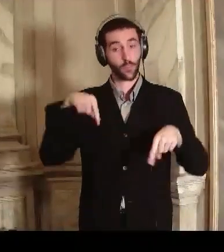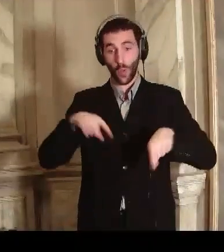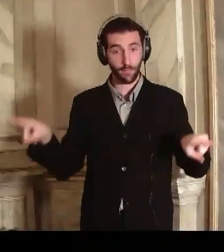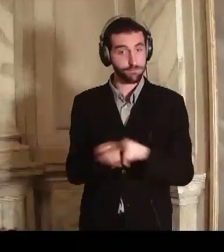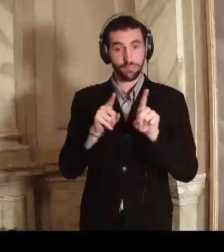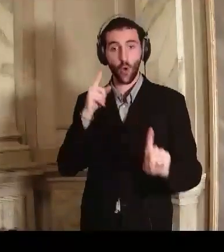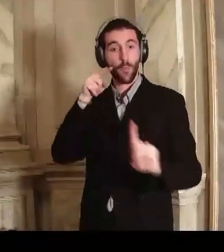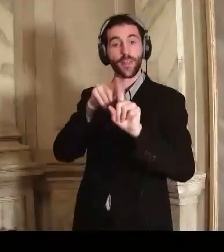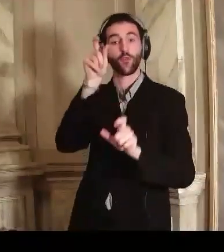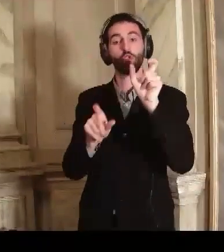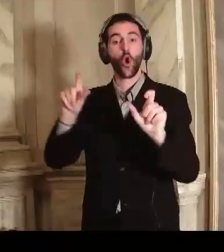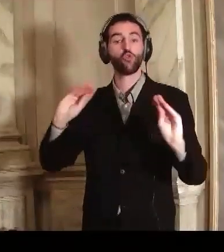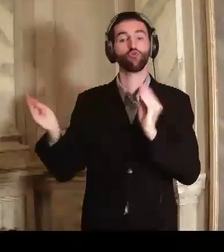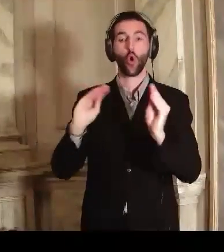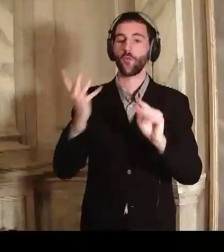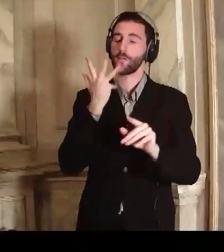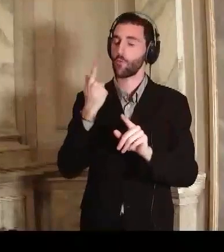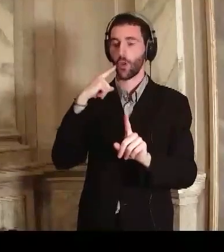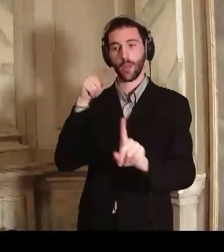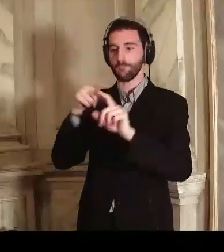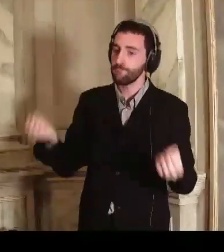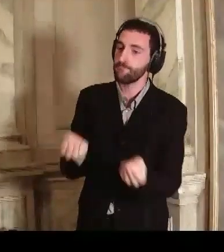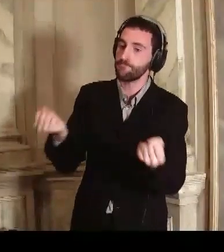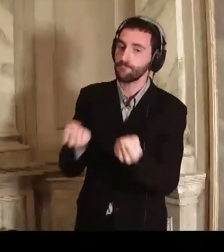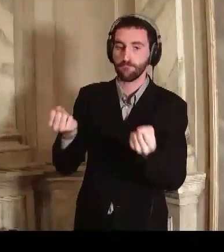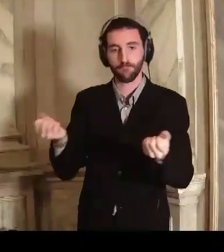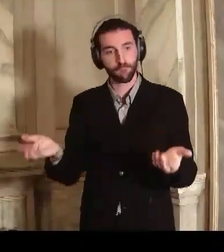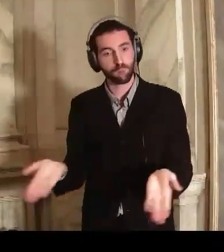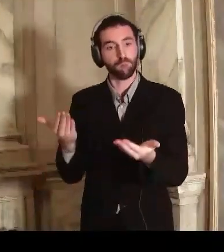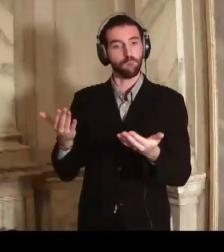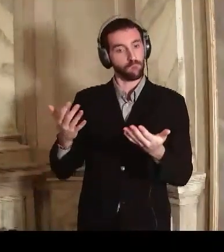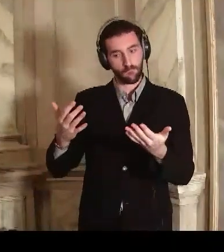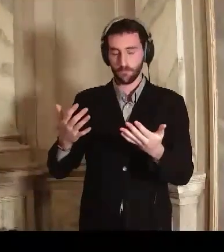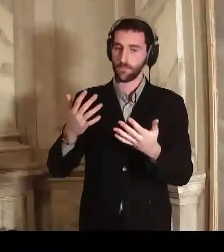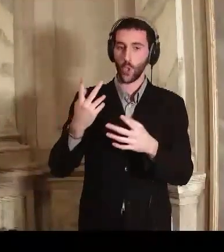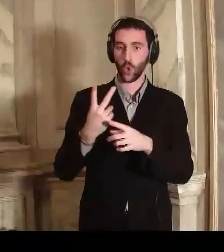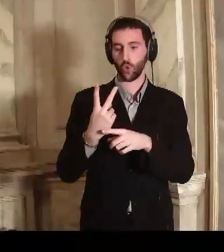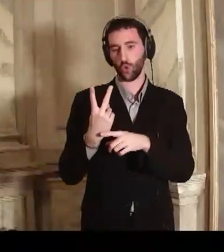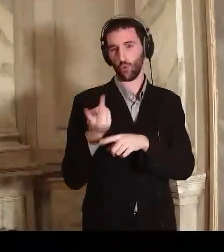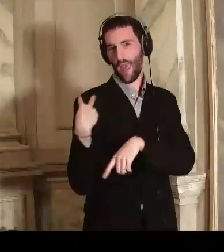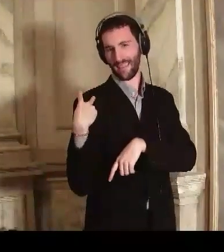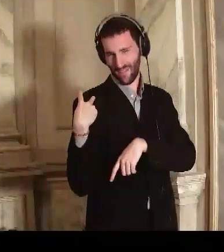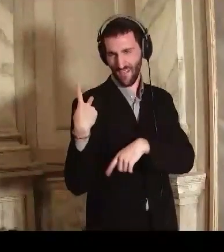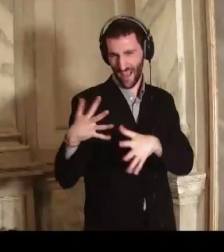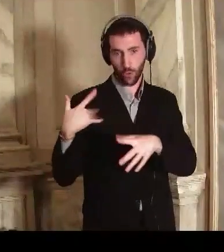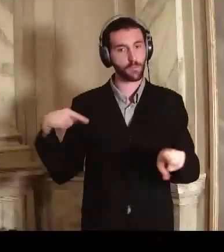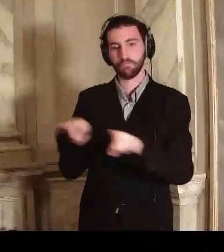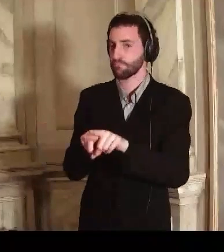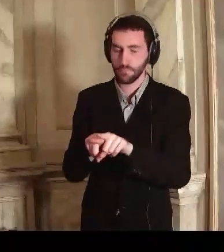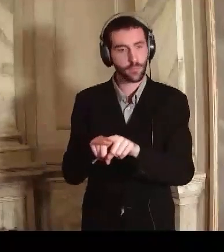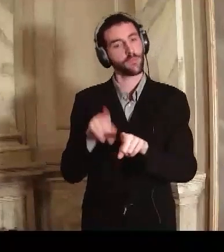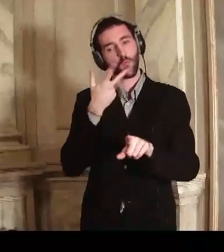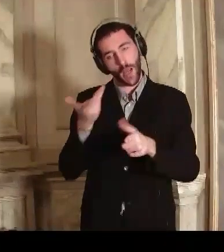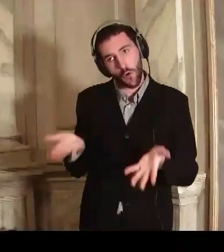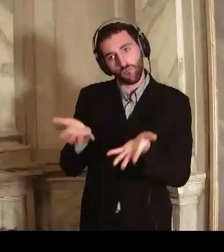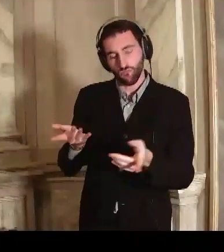di apprendimento, formazione, tutoraggio e creazione senza pari è stata rafforzata dal successo delle 2 edizioni passate. Per ogni nuova stagione riflettiamo e